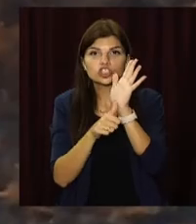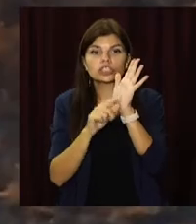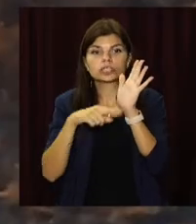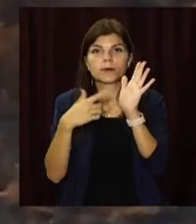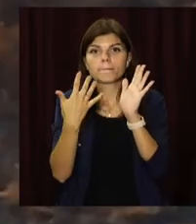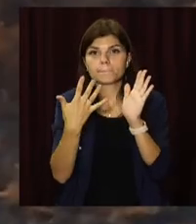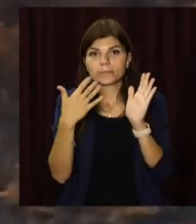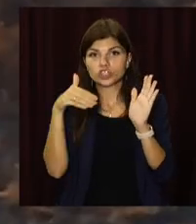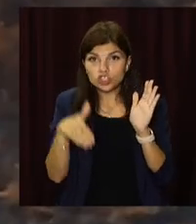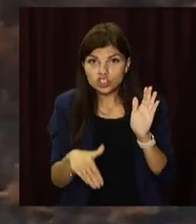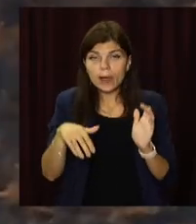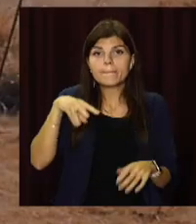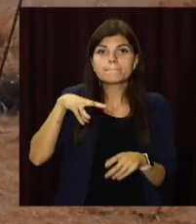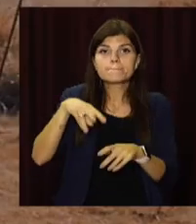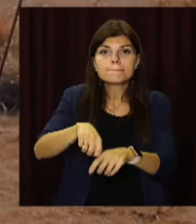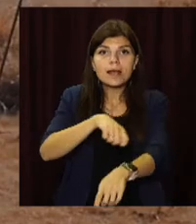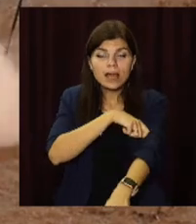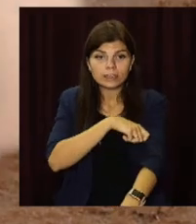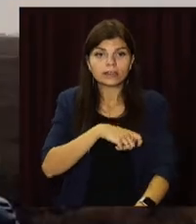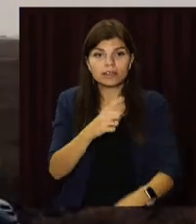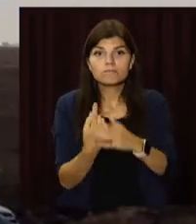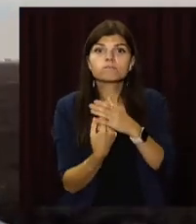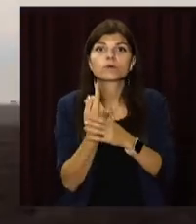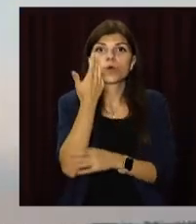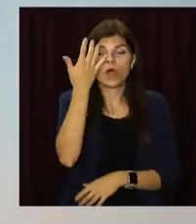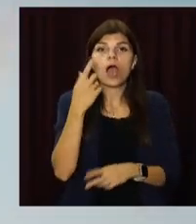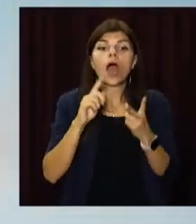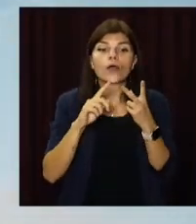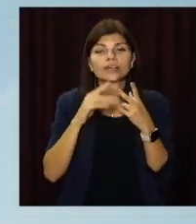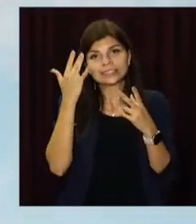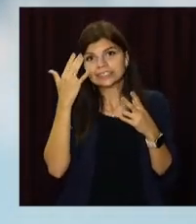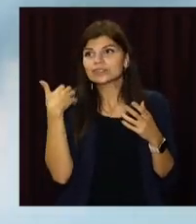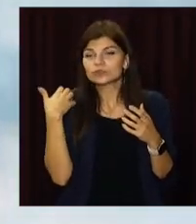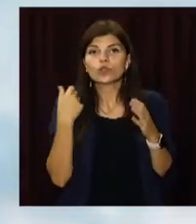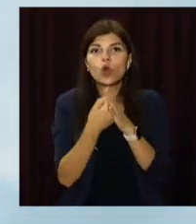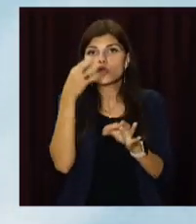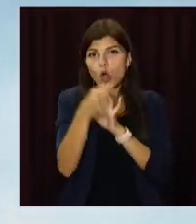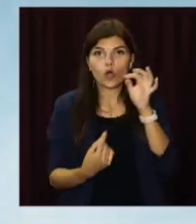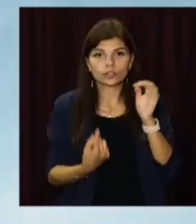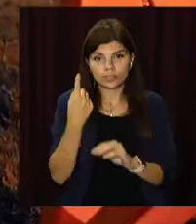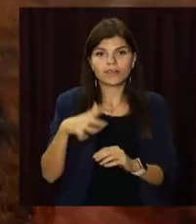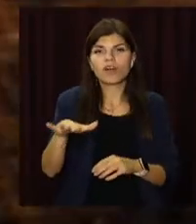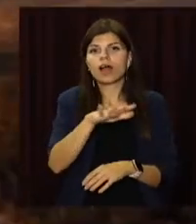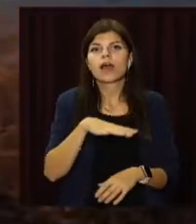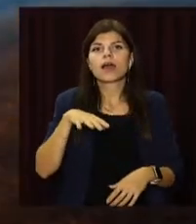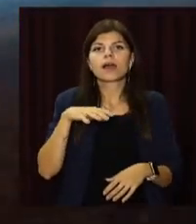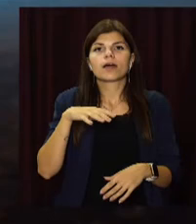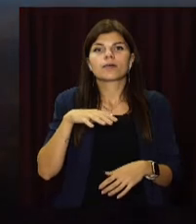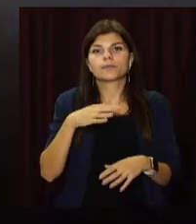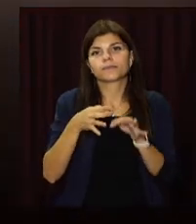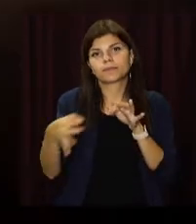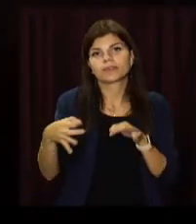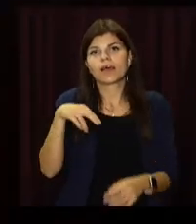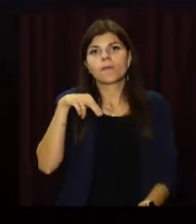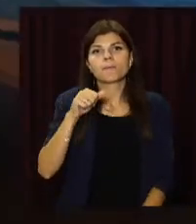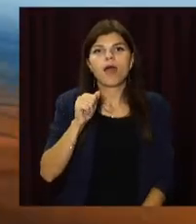тисяч метрів, а іншу спробували взагалі відправити до космосу. Старт здійснили на полігоні Павлоградського механічного